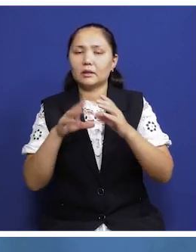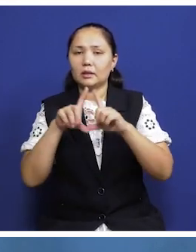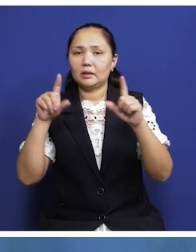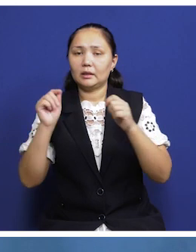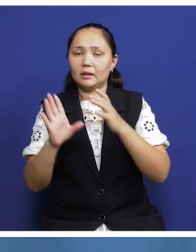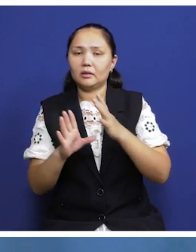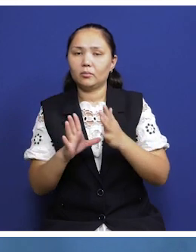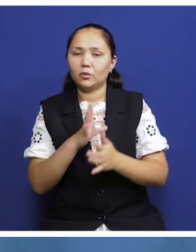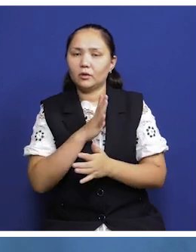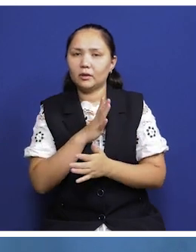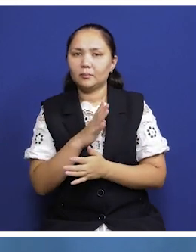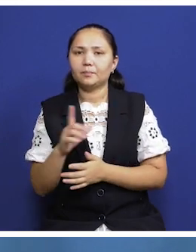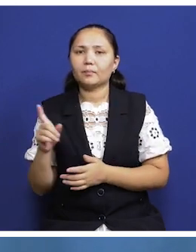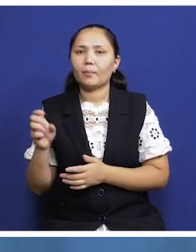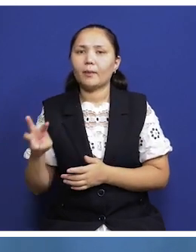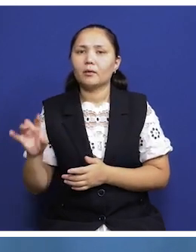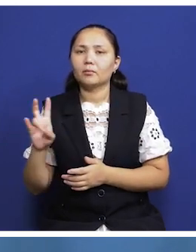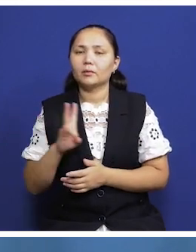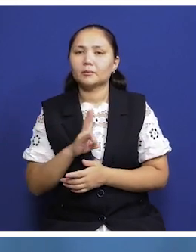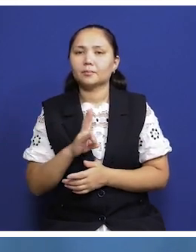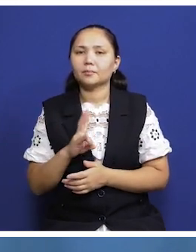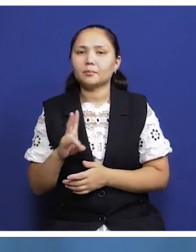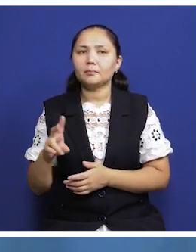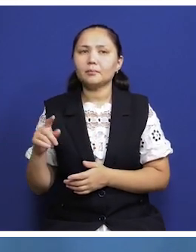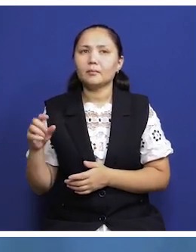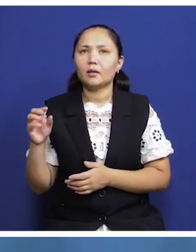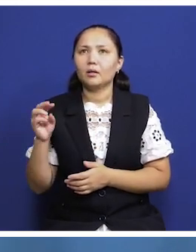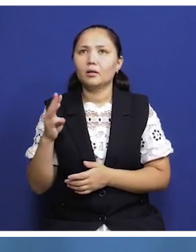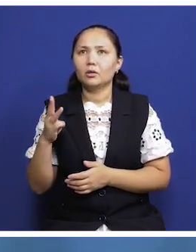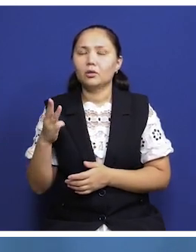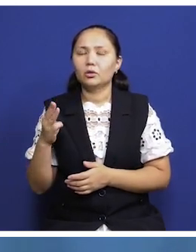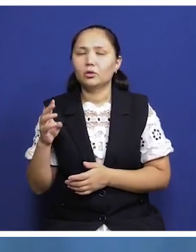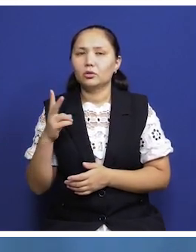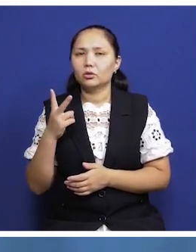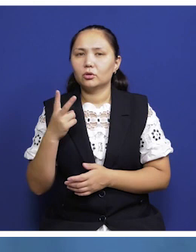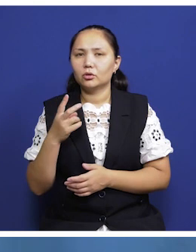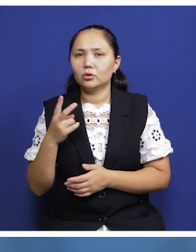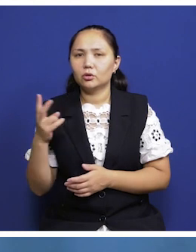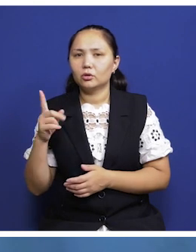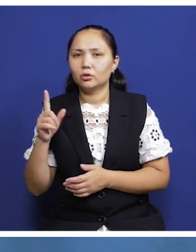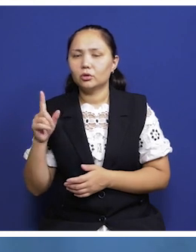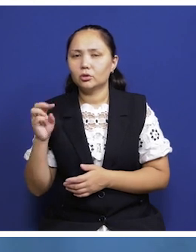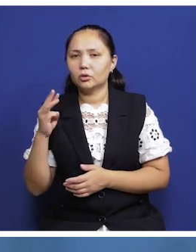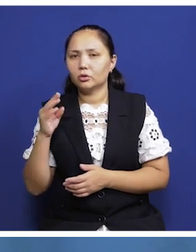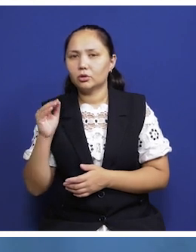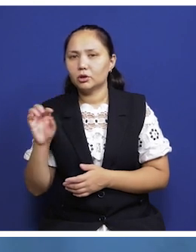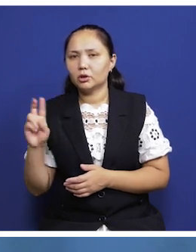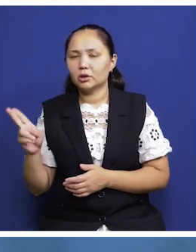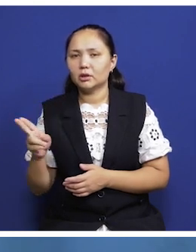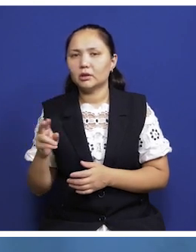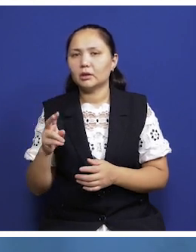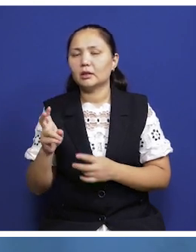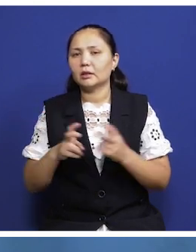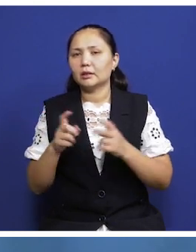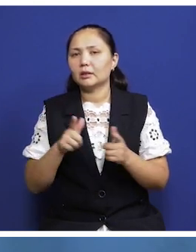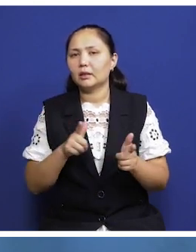кәсіпкер Нұрсейіт жалпы құны 100 миллион теңге шұжық цехінің құрылыс жұмыстарын толық аяқтады. Арыстанбаб